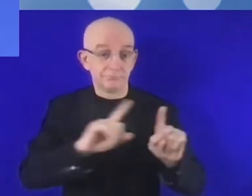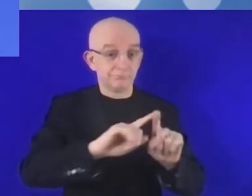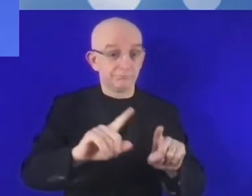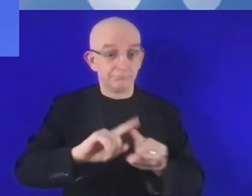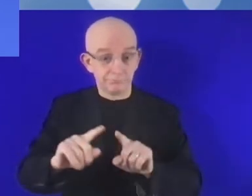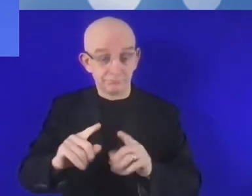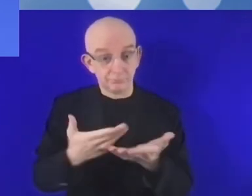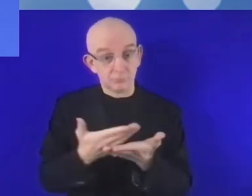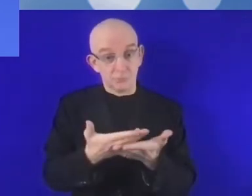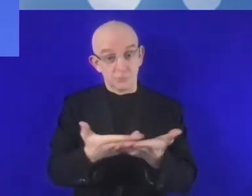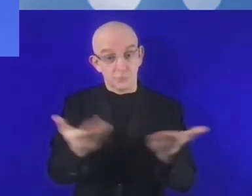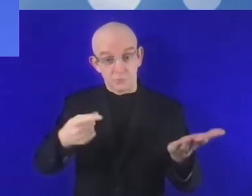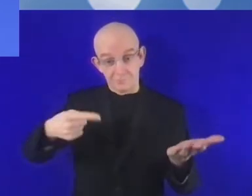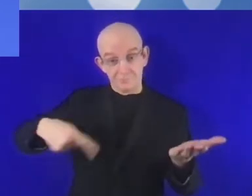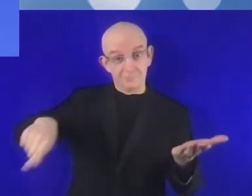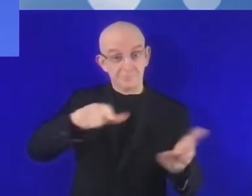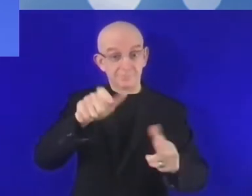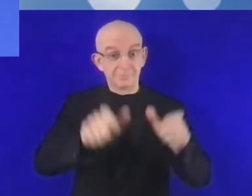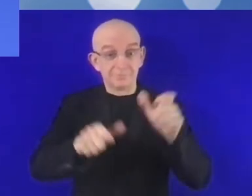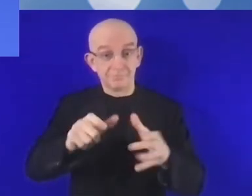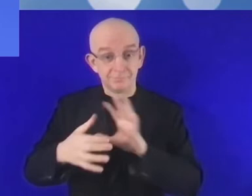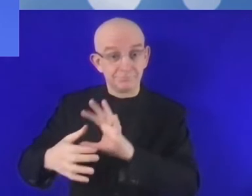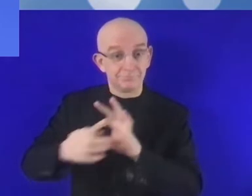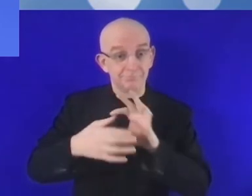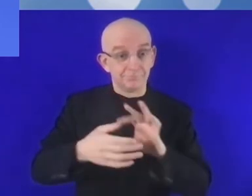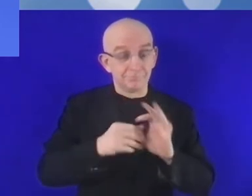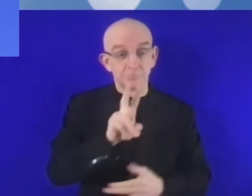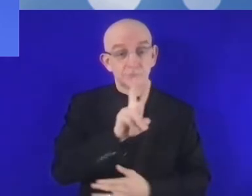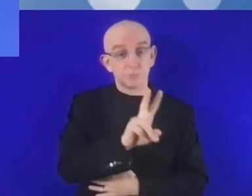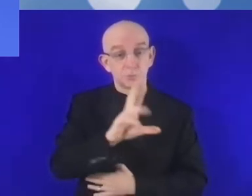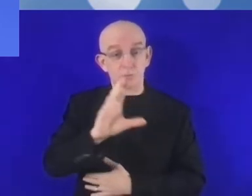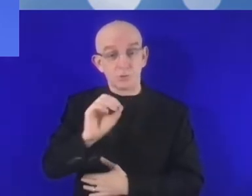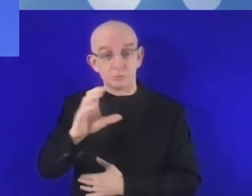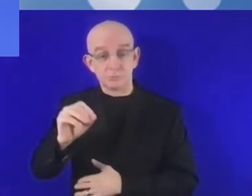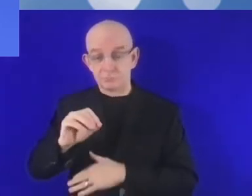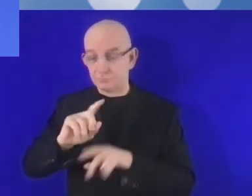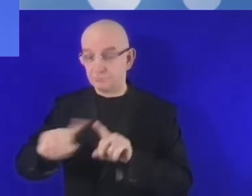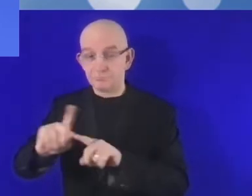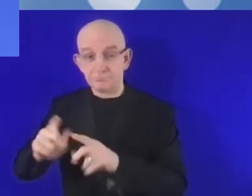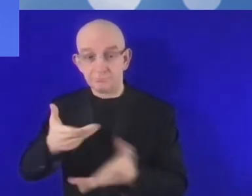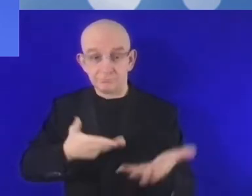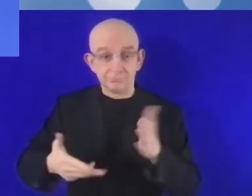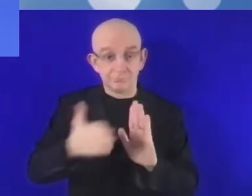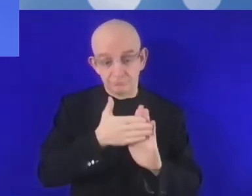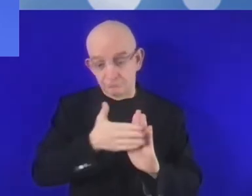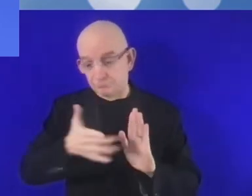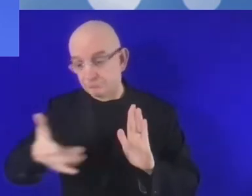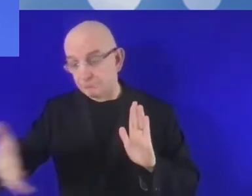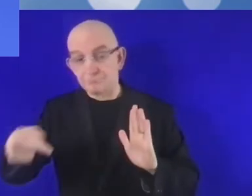والجامعات، مراكز الأبحاث، وسائل الإعلام وغيرهم من المجتمع المدني. كلهم